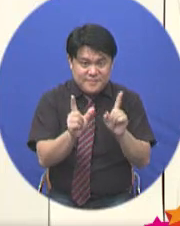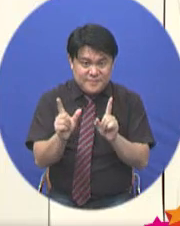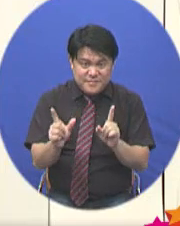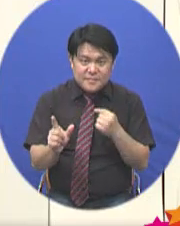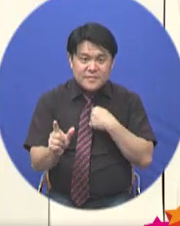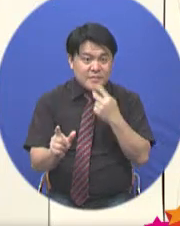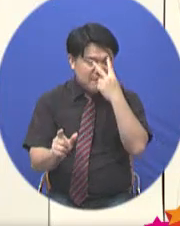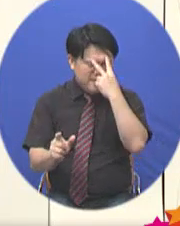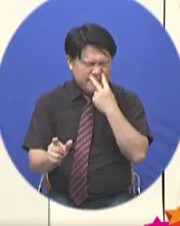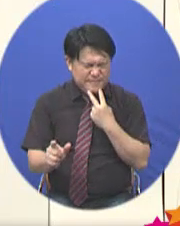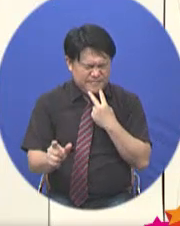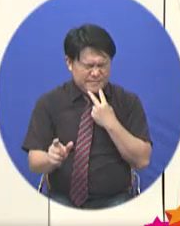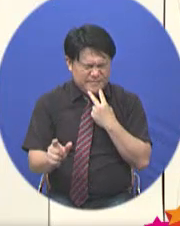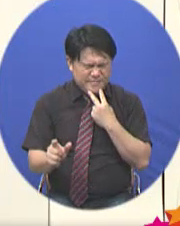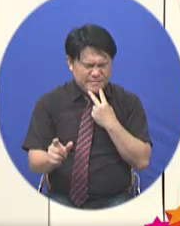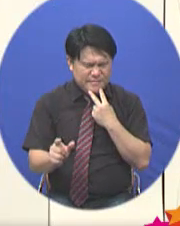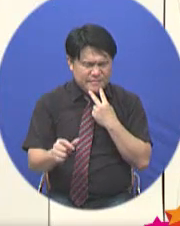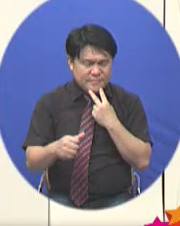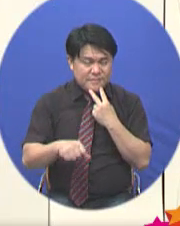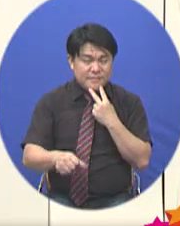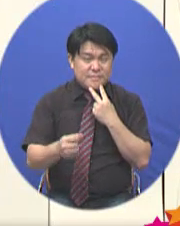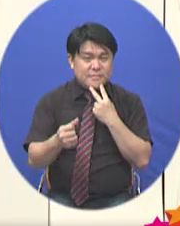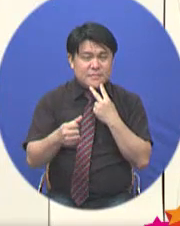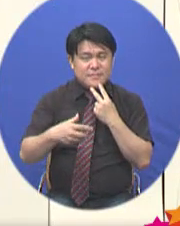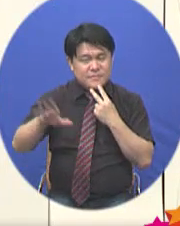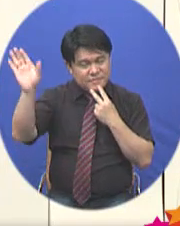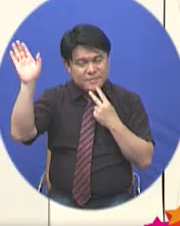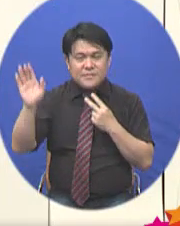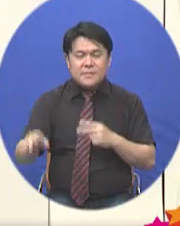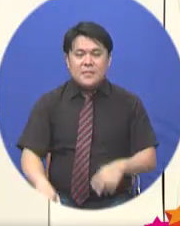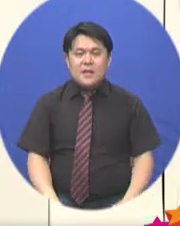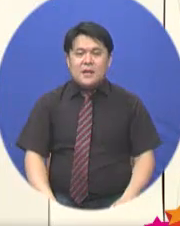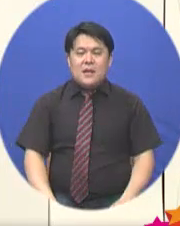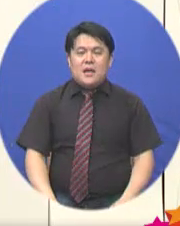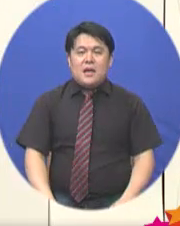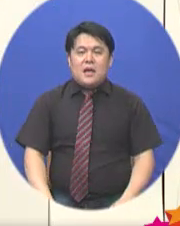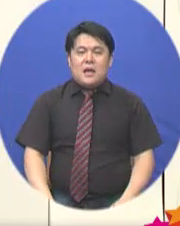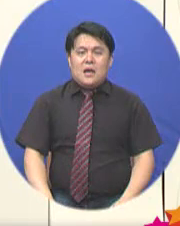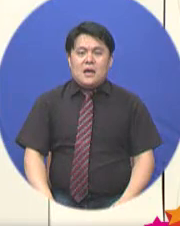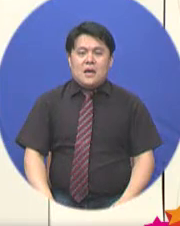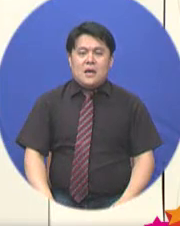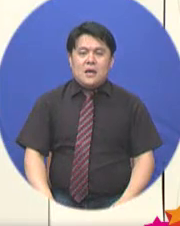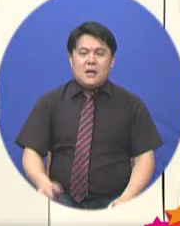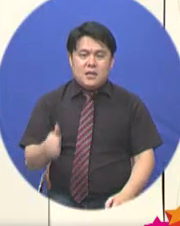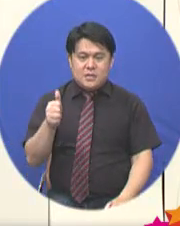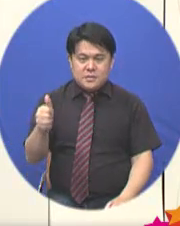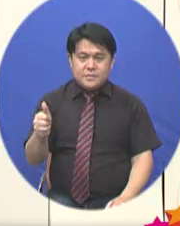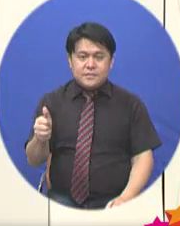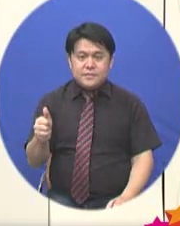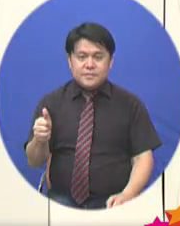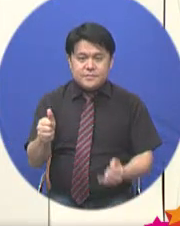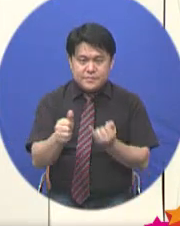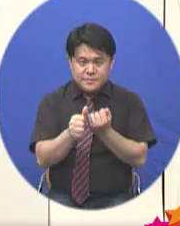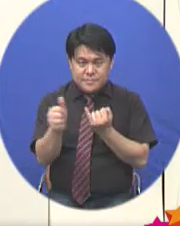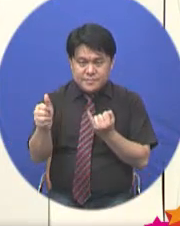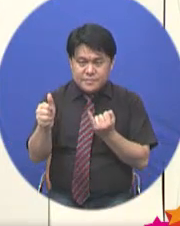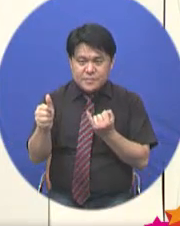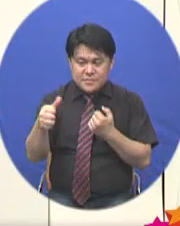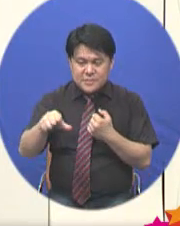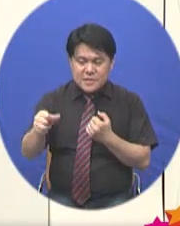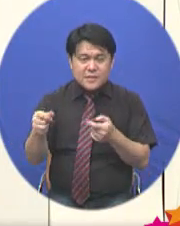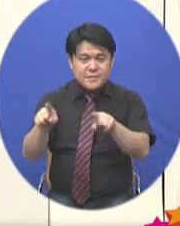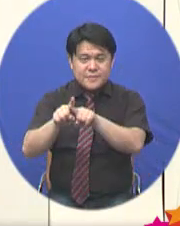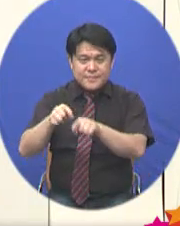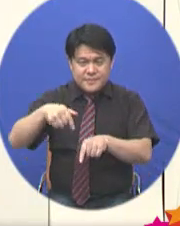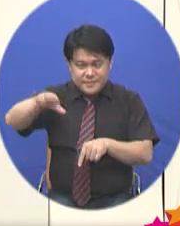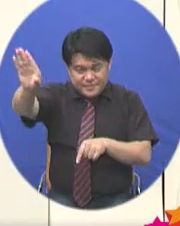눈이 어두워지면서 떠나갔어요. 아, 눈이 신랑도, 어두워. 네, 신랑도 떠나가고. 어머나.